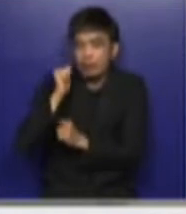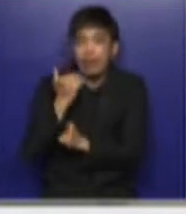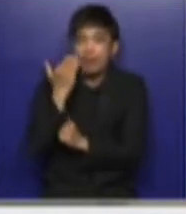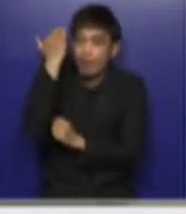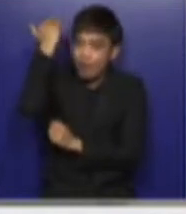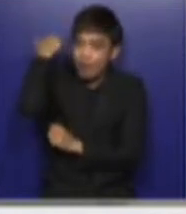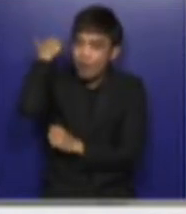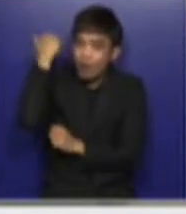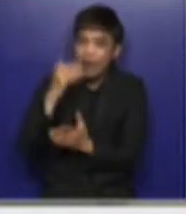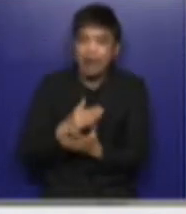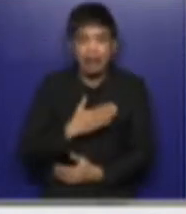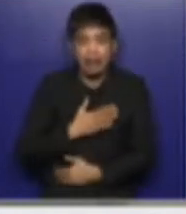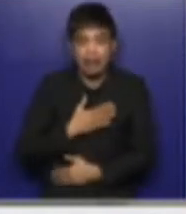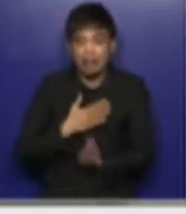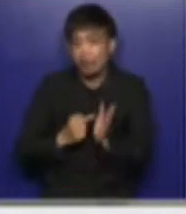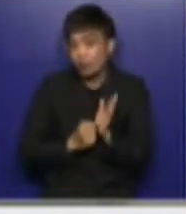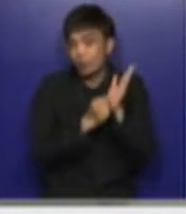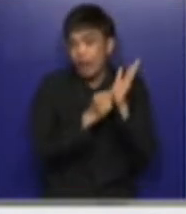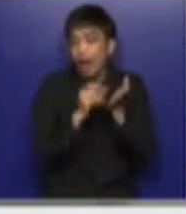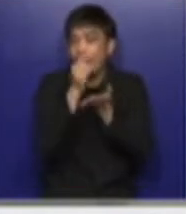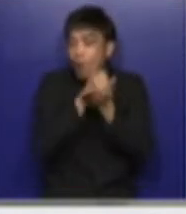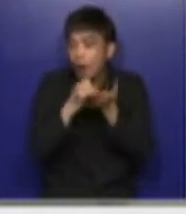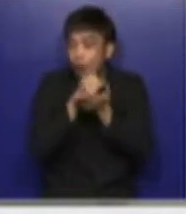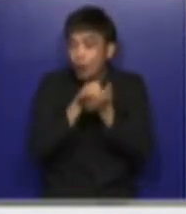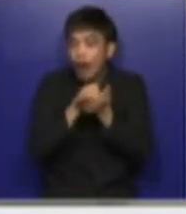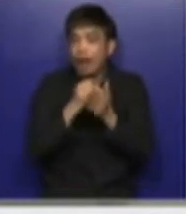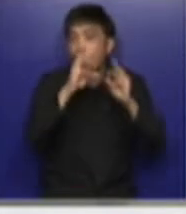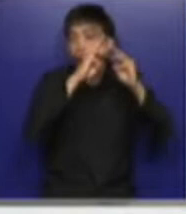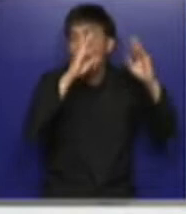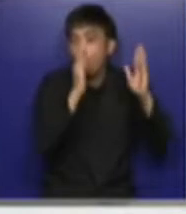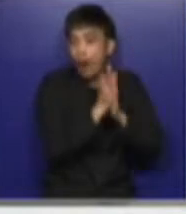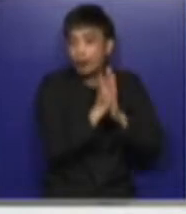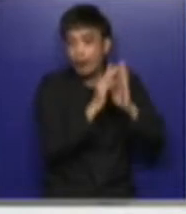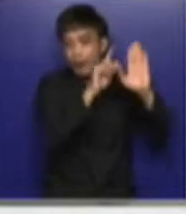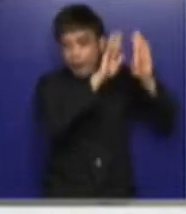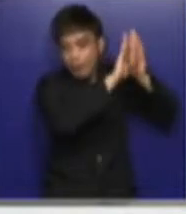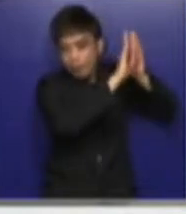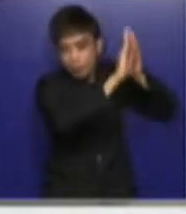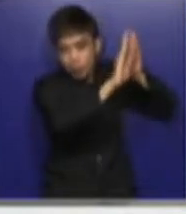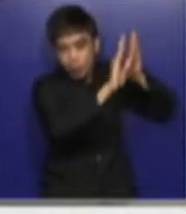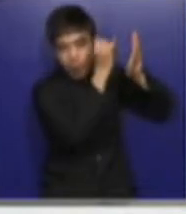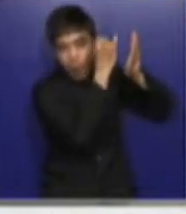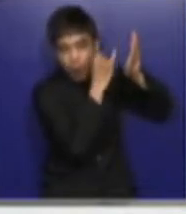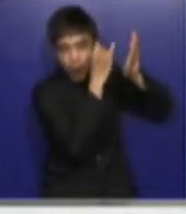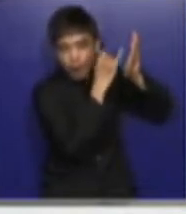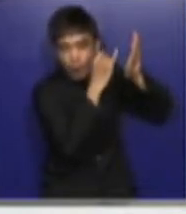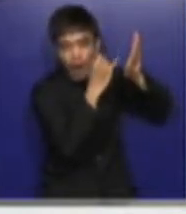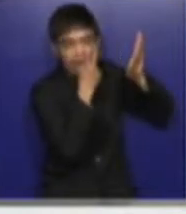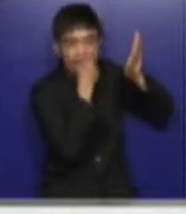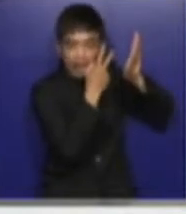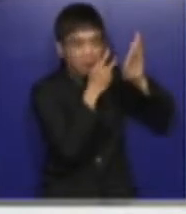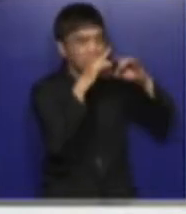มานะคะมีดิฉันจะยกตัวอย่างภาพวาดฝาผนังโบสถ์นะคะมีการถกเถียงถึงภาพวาดหลายๆภาพว่าไม่เหมาะส